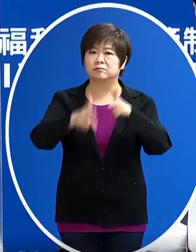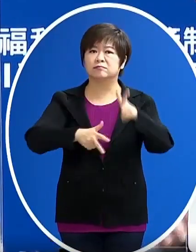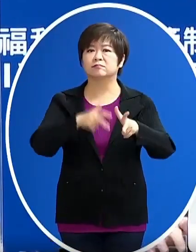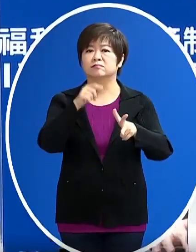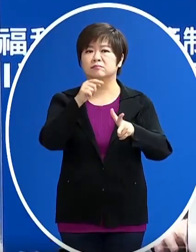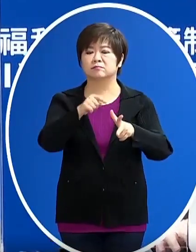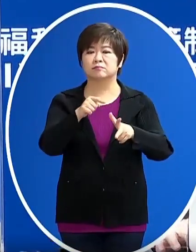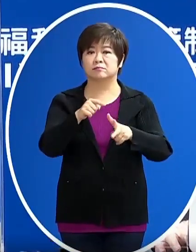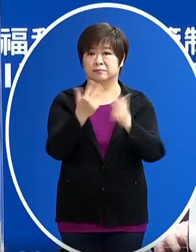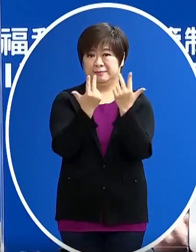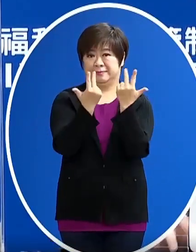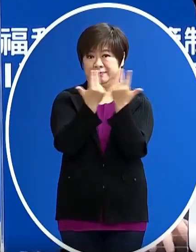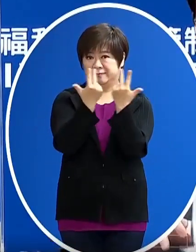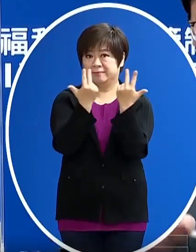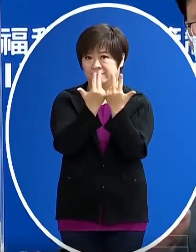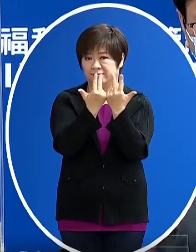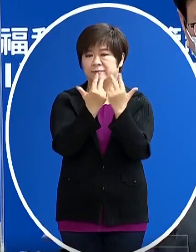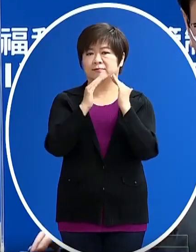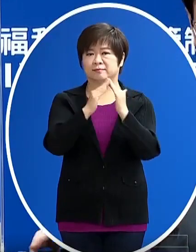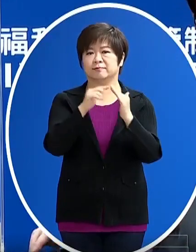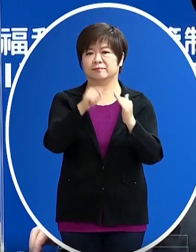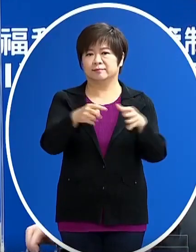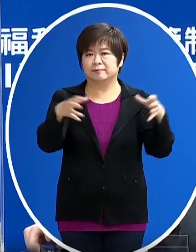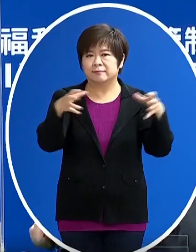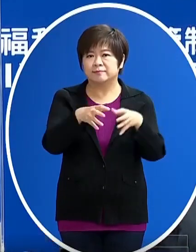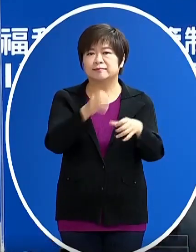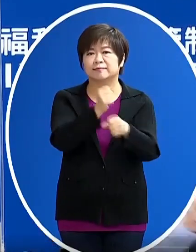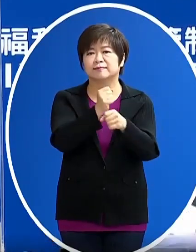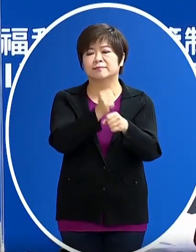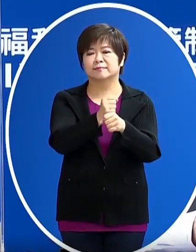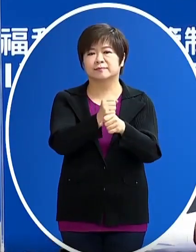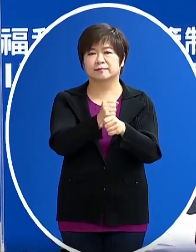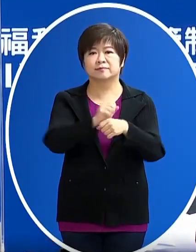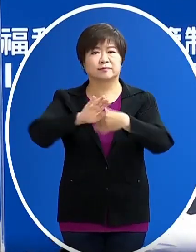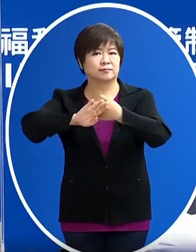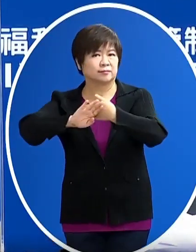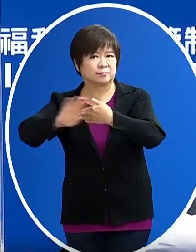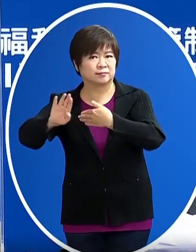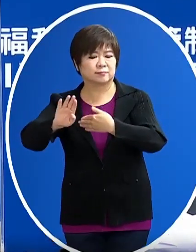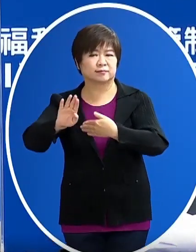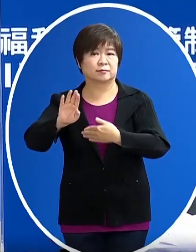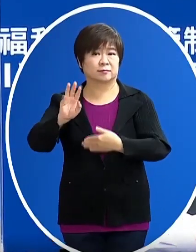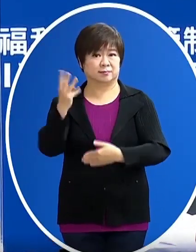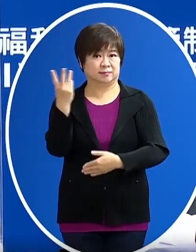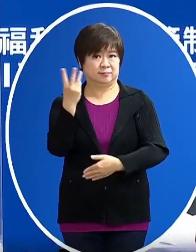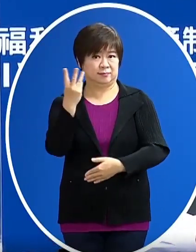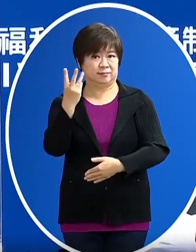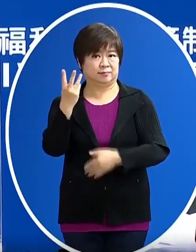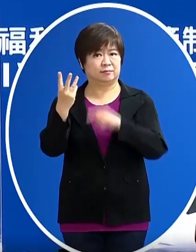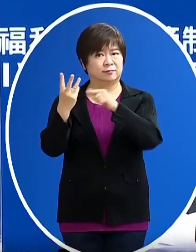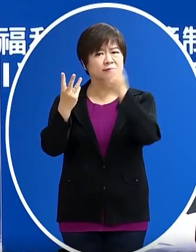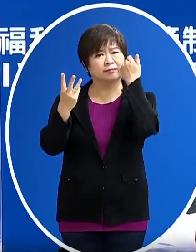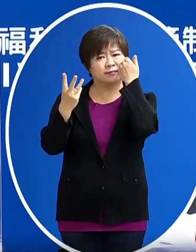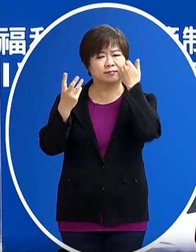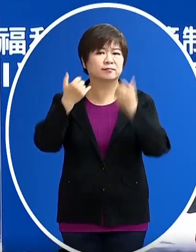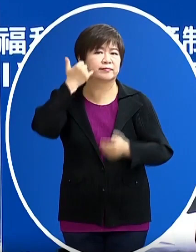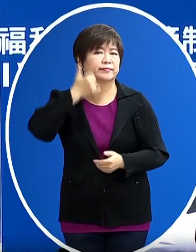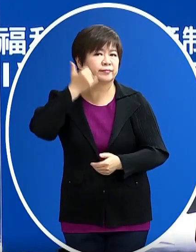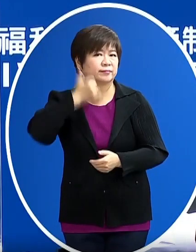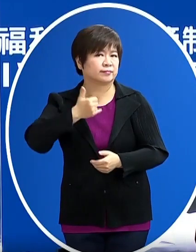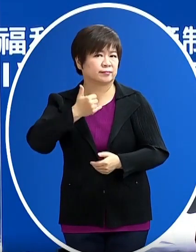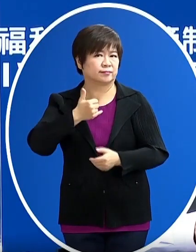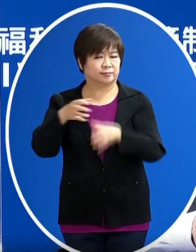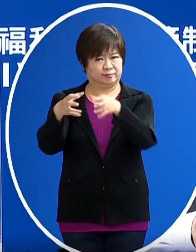在新北的一个工厂的一个群聚。好，那另外呢，有3例哈是在基隆，